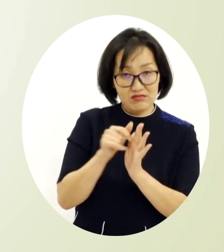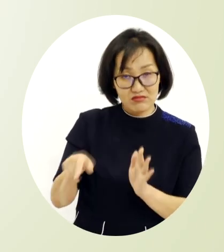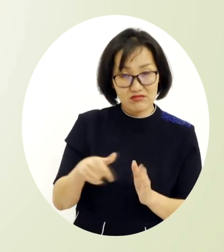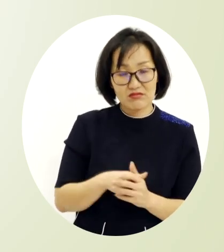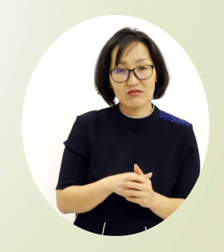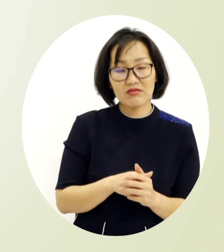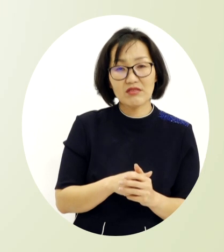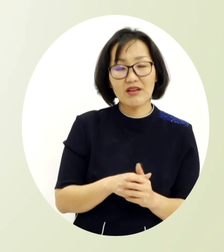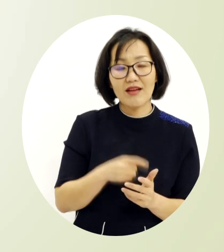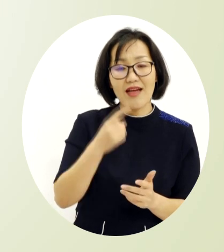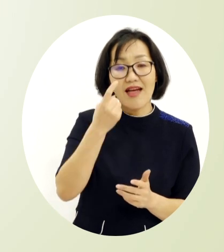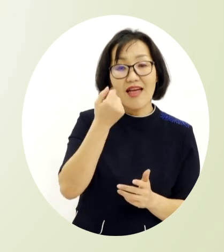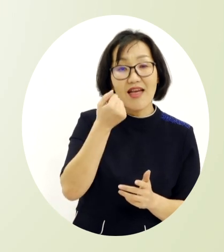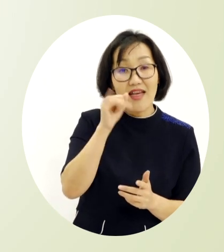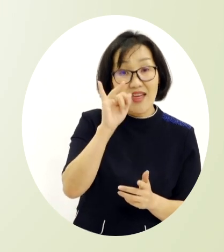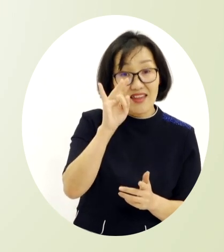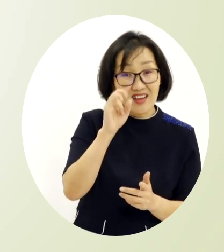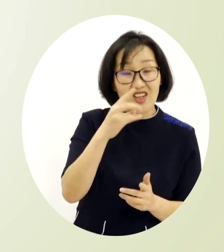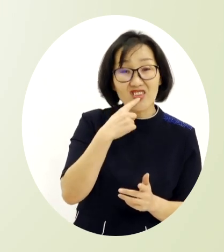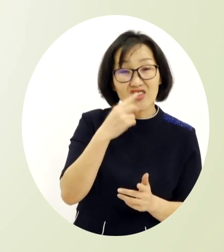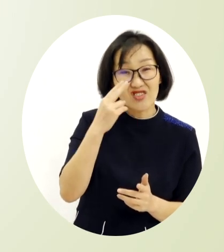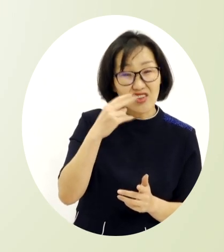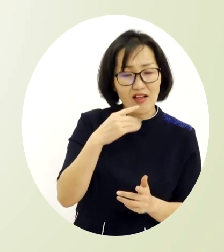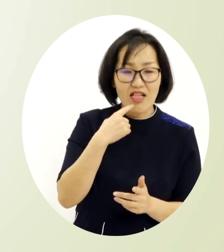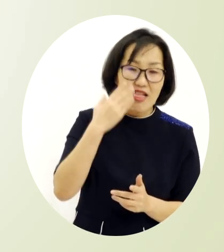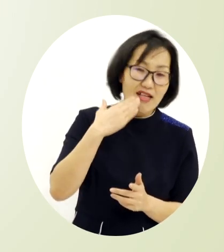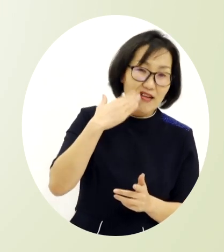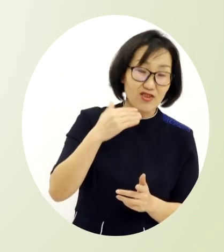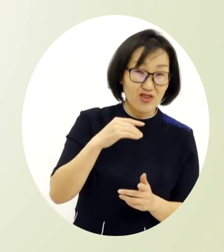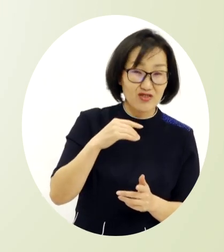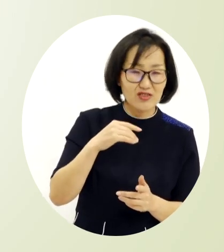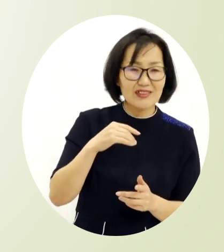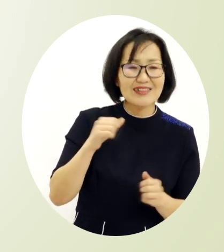За, хайрын долоон. Дааруулна, чиндүүлнэ.